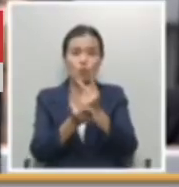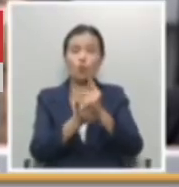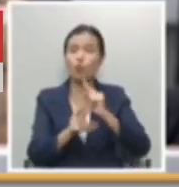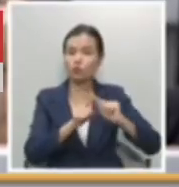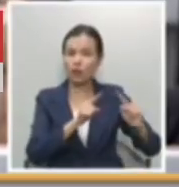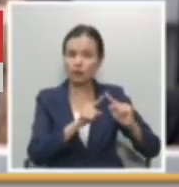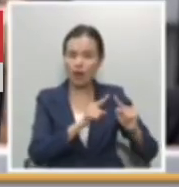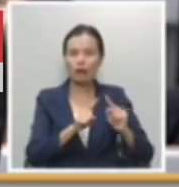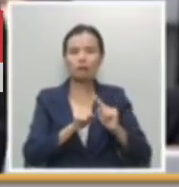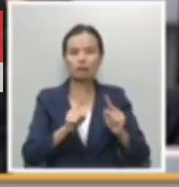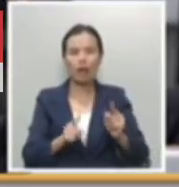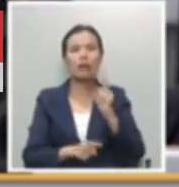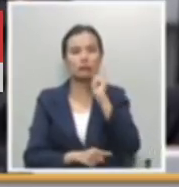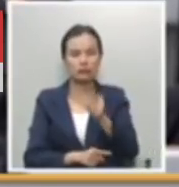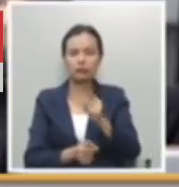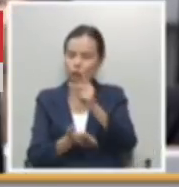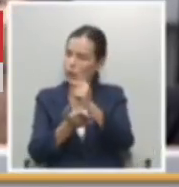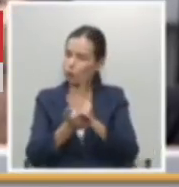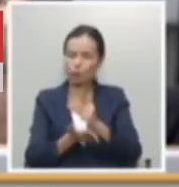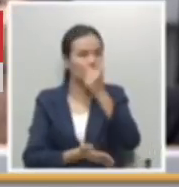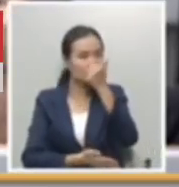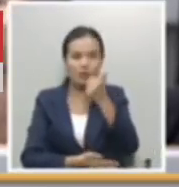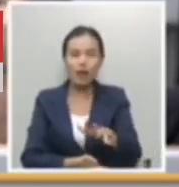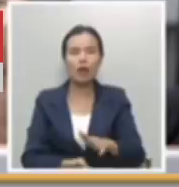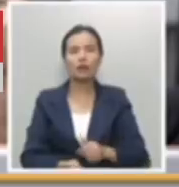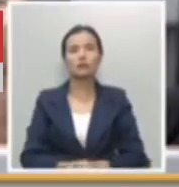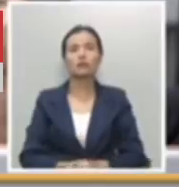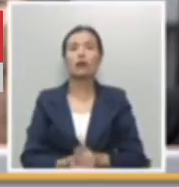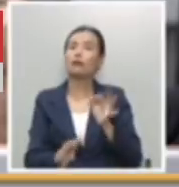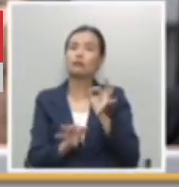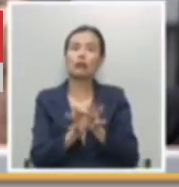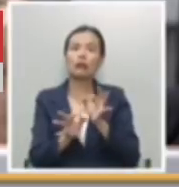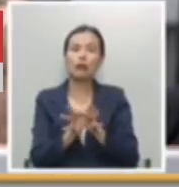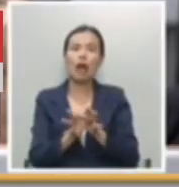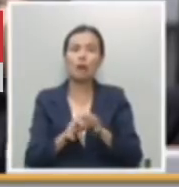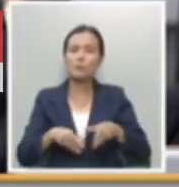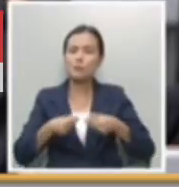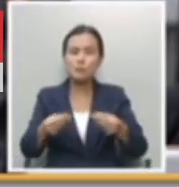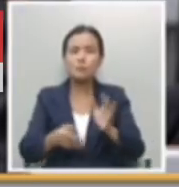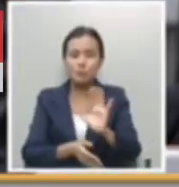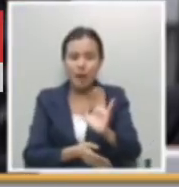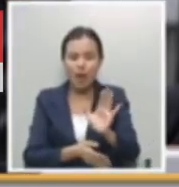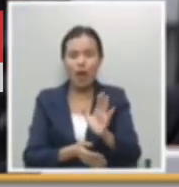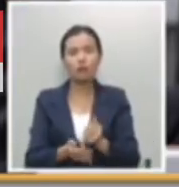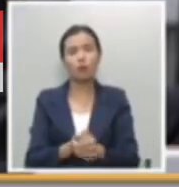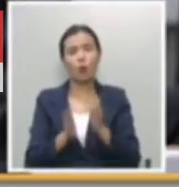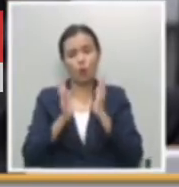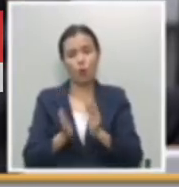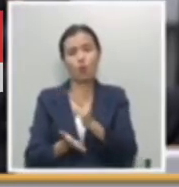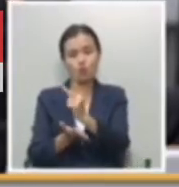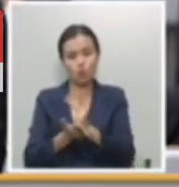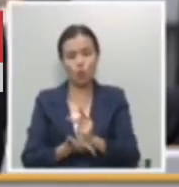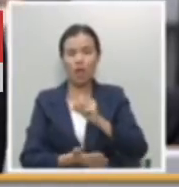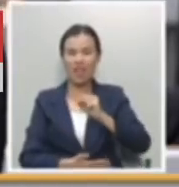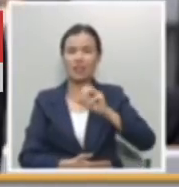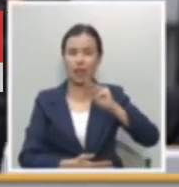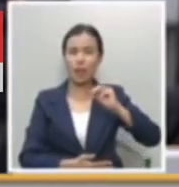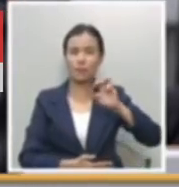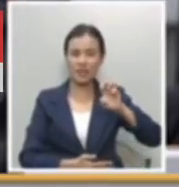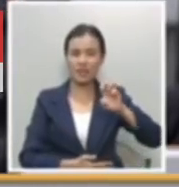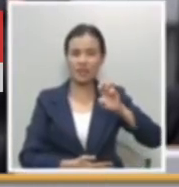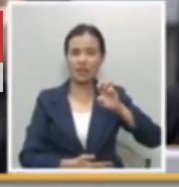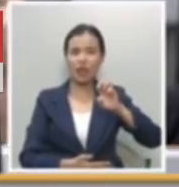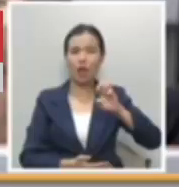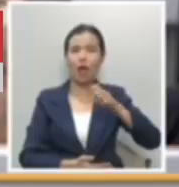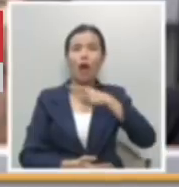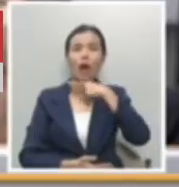ฏว่าในเรื่องจริงแล้วมันกู้ไม่ได้ธนาคารเขาไม่ปล่อยเพราะว่าคนกู้เนี่ย SME มันเจ๊งไปหมดแล้ว